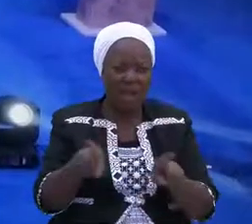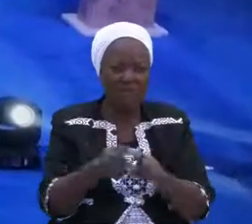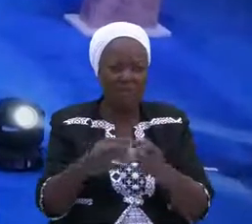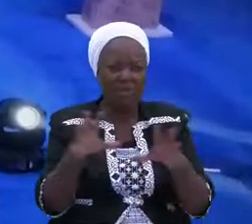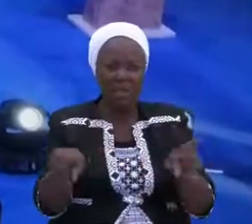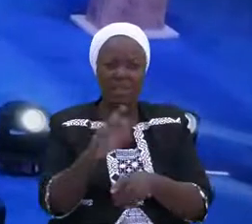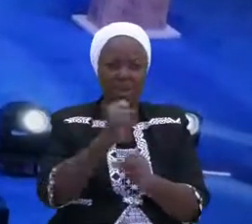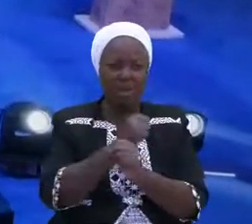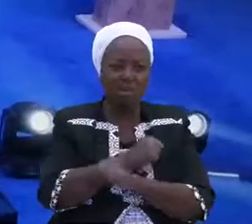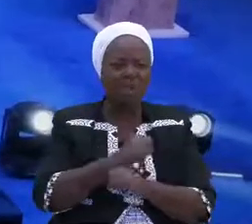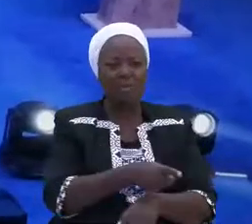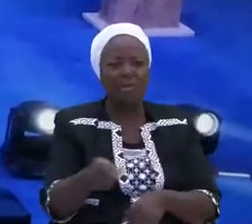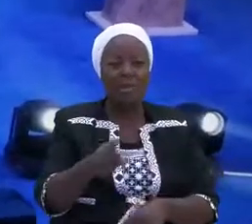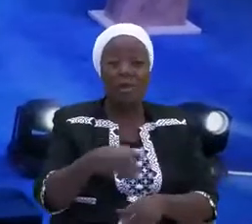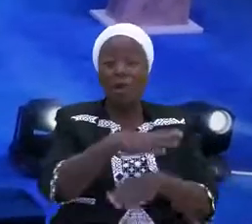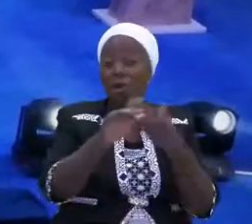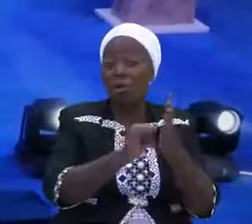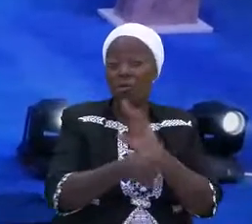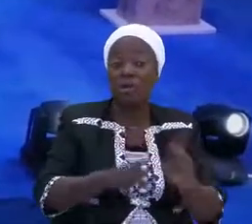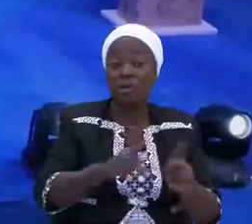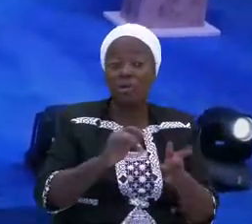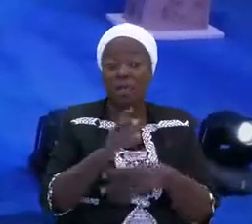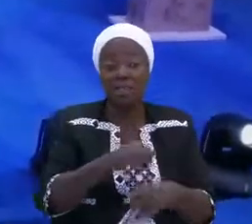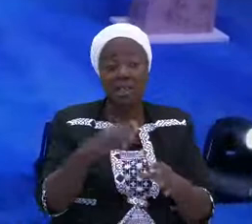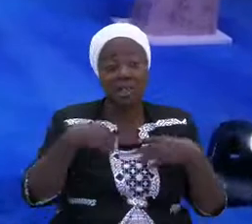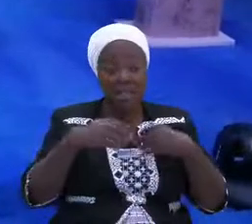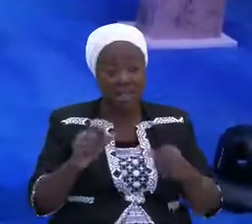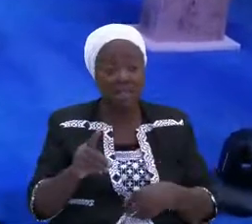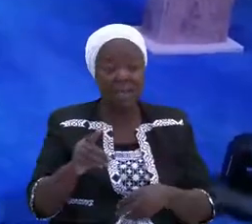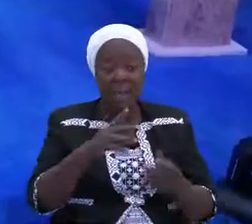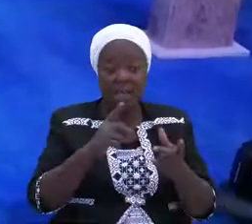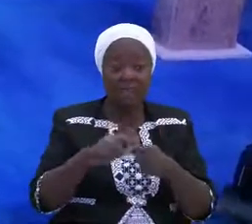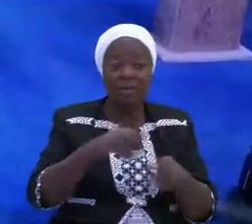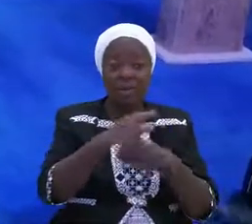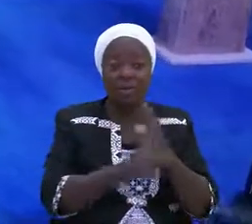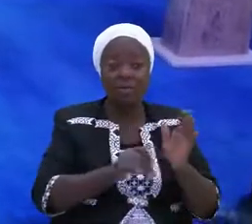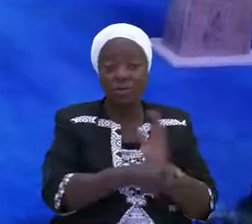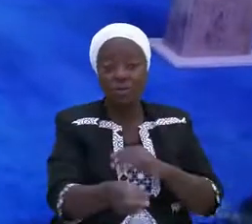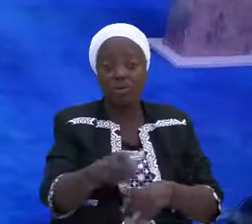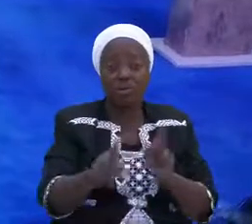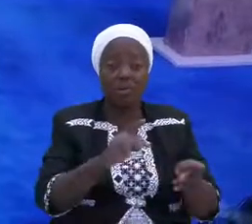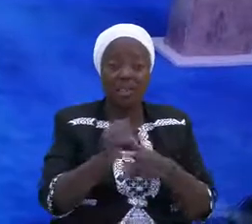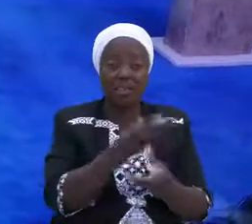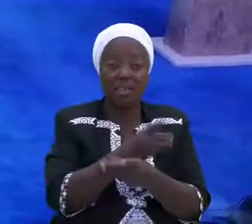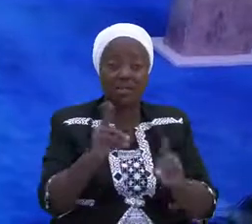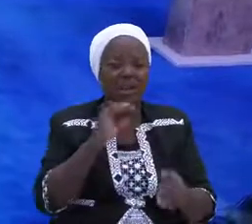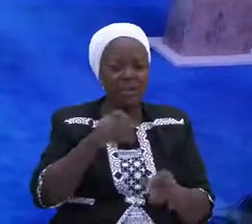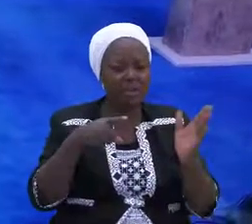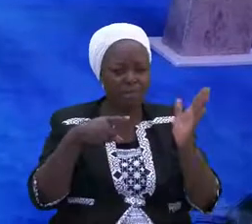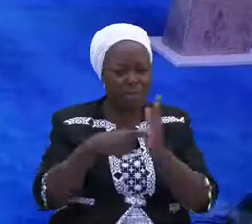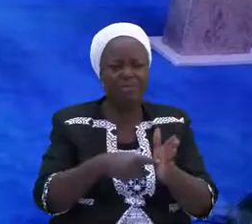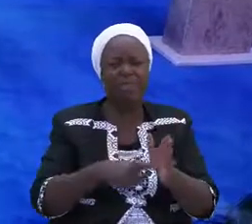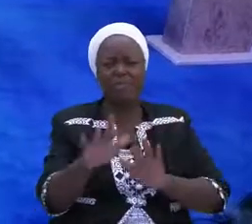Autant qu'il les a aimés, tous ces gens qu'il a guéris, tous ces gens qu'il a délivrés, il a manifesté